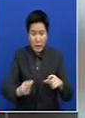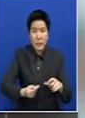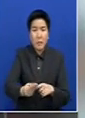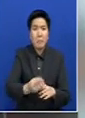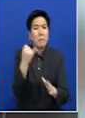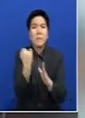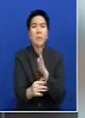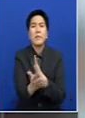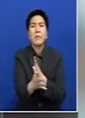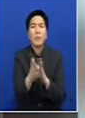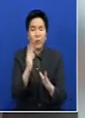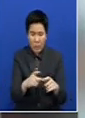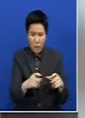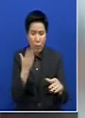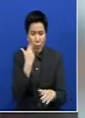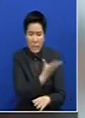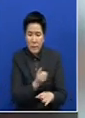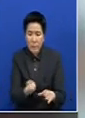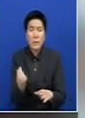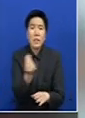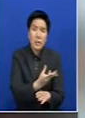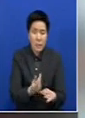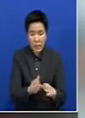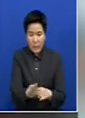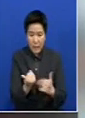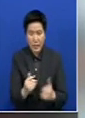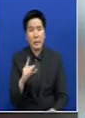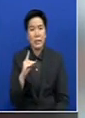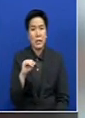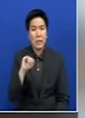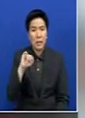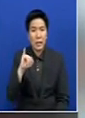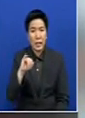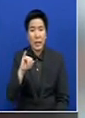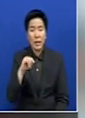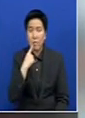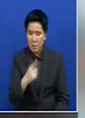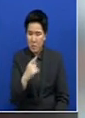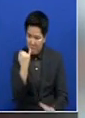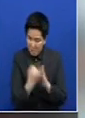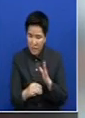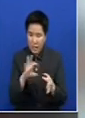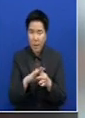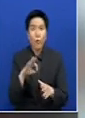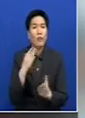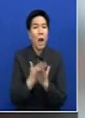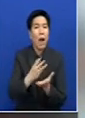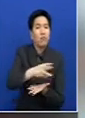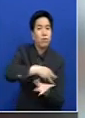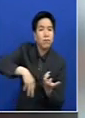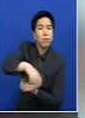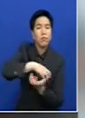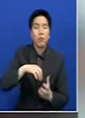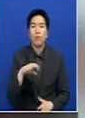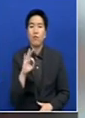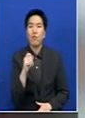ไม่มีความผิดฐานฟอกเงินแต่ว่าคุณวิชัยท้ายที่สุด DSI ก็มองว่าต้องรับผิดคดีฟอกเงินอยู่ดีเนื่องจากนำเงิน